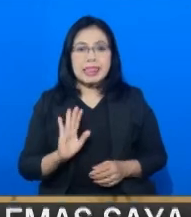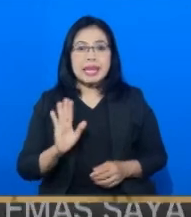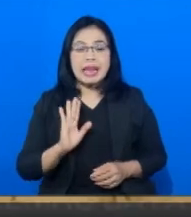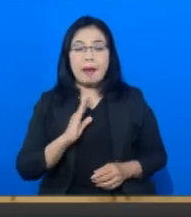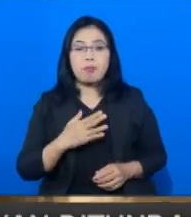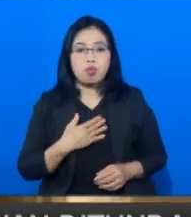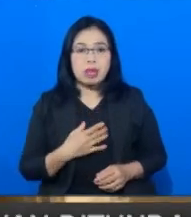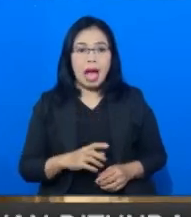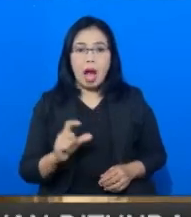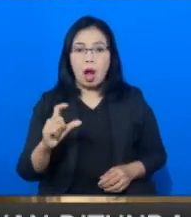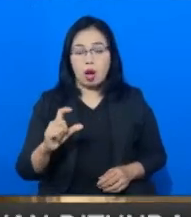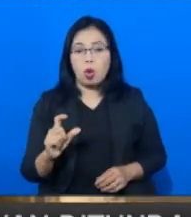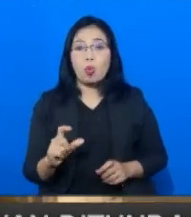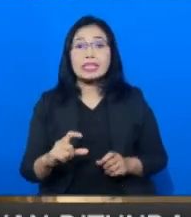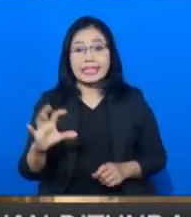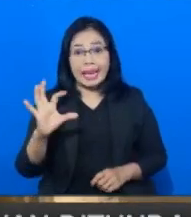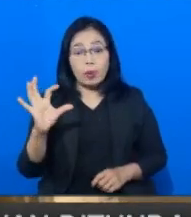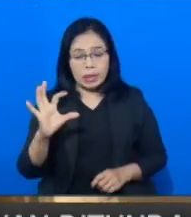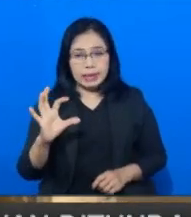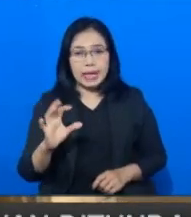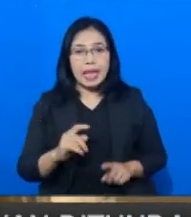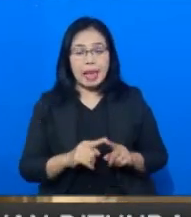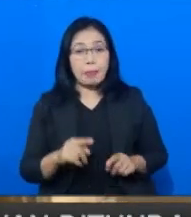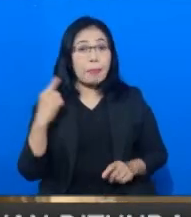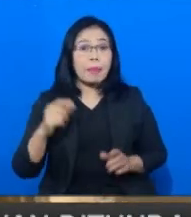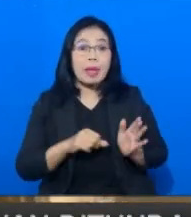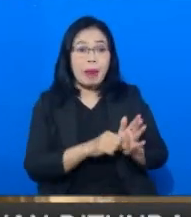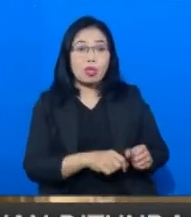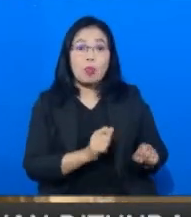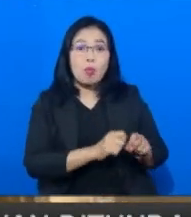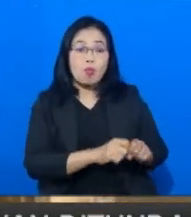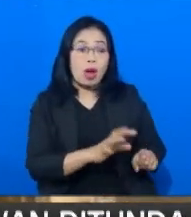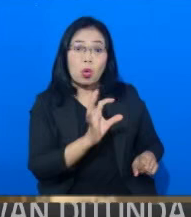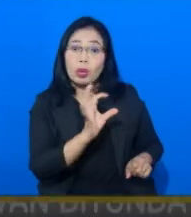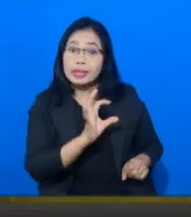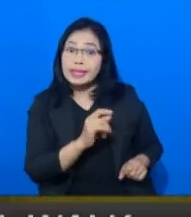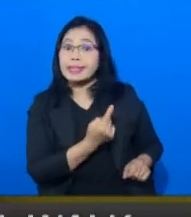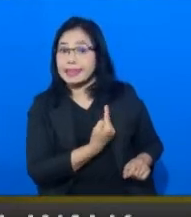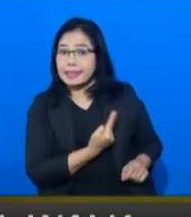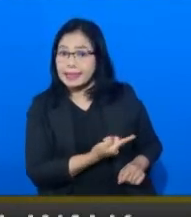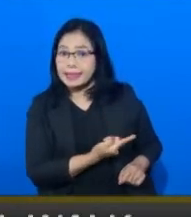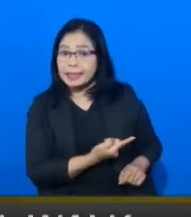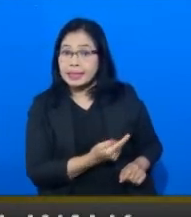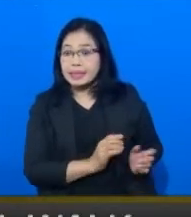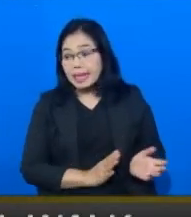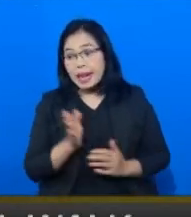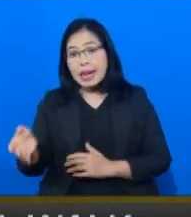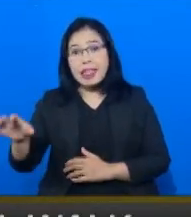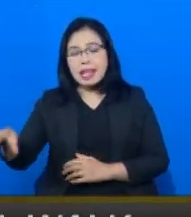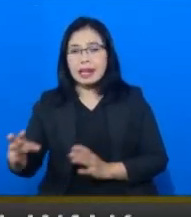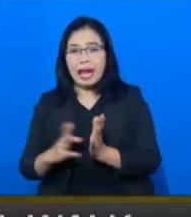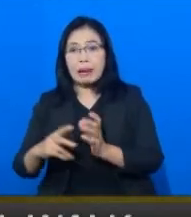Santoso, mengatakan, proyek pembuatan septic tank dilakukan sejak tahun 2021 hingga 2022 pada beberapa